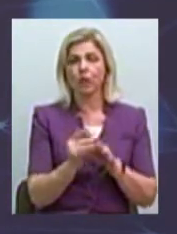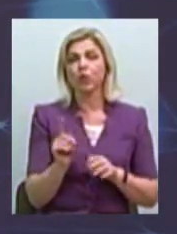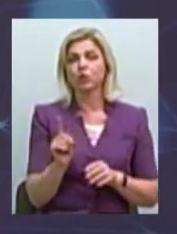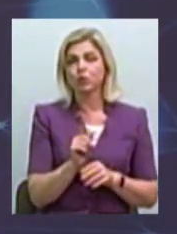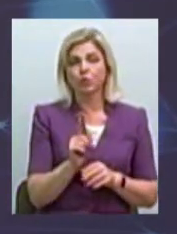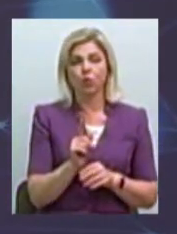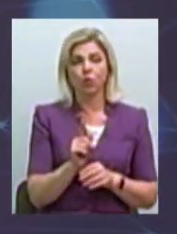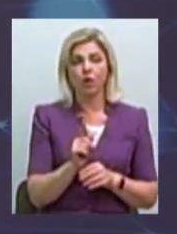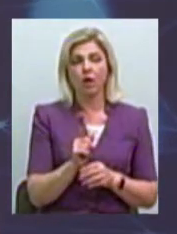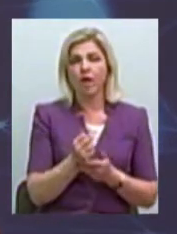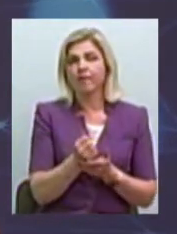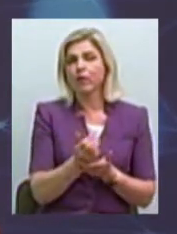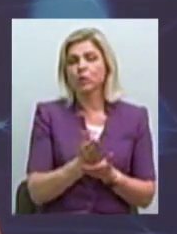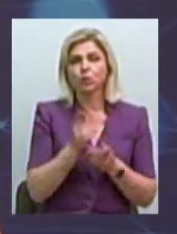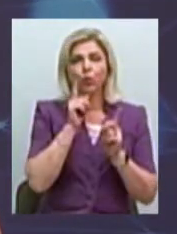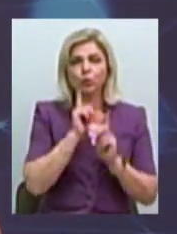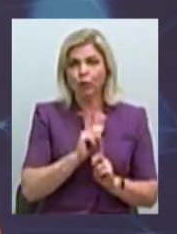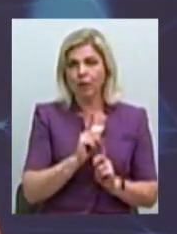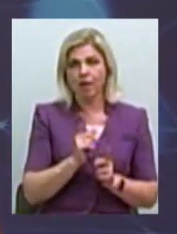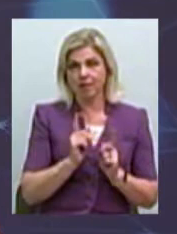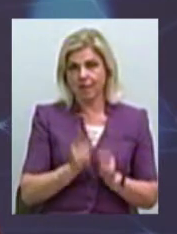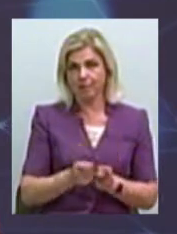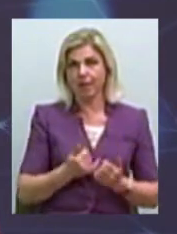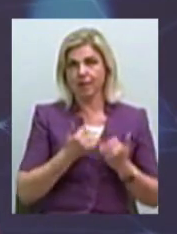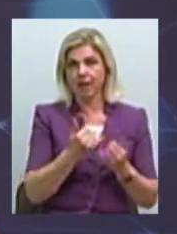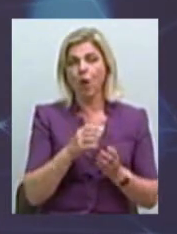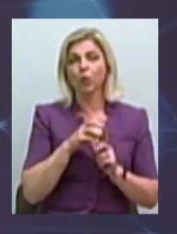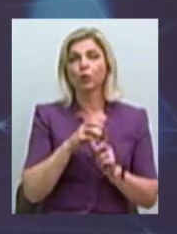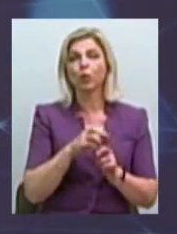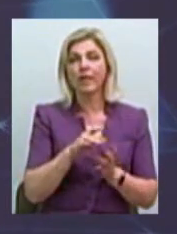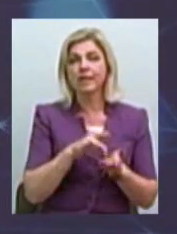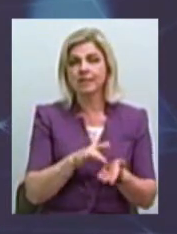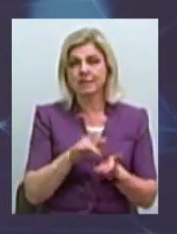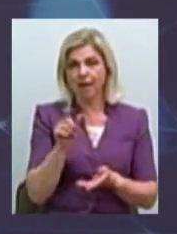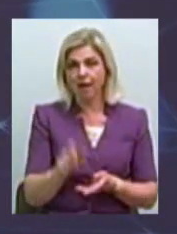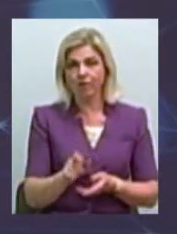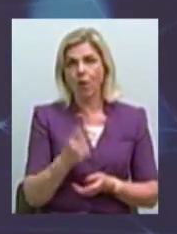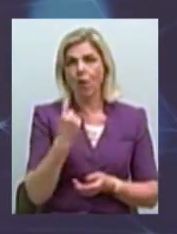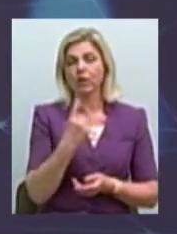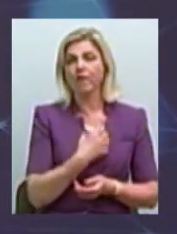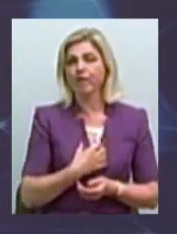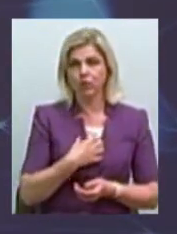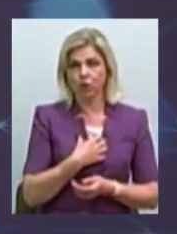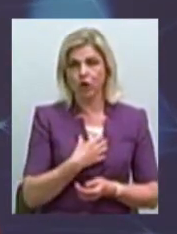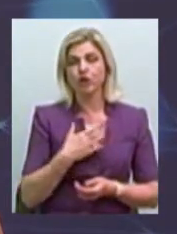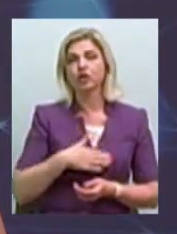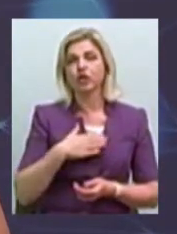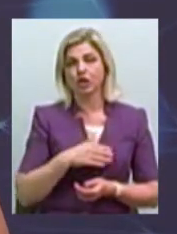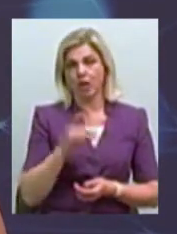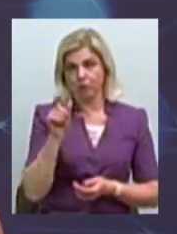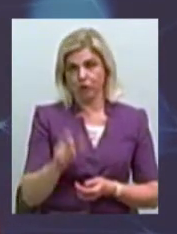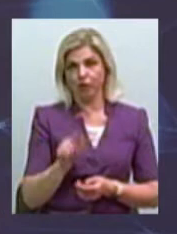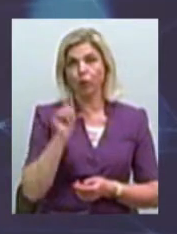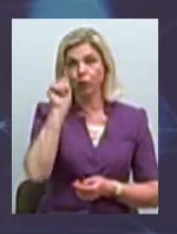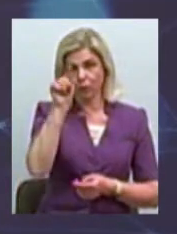ніяка інфраструктура насправді для туриста не є як однією з ключових, навіщо він туди їде.